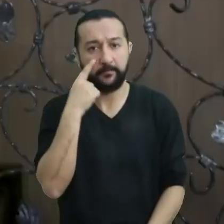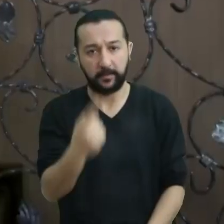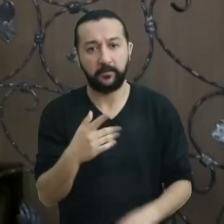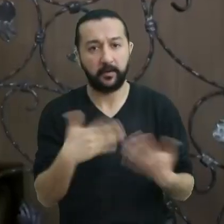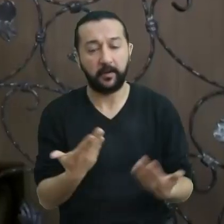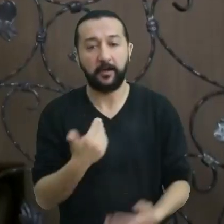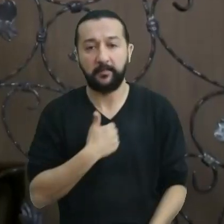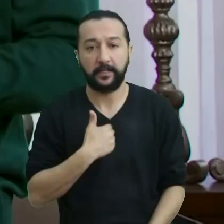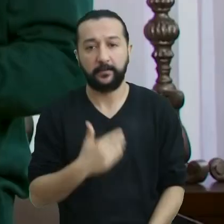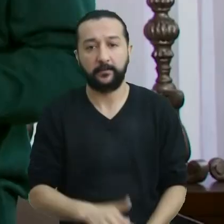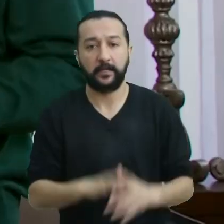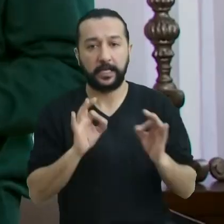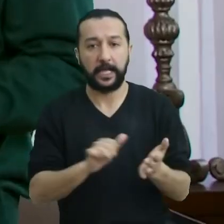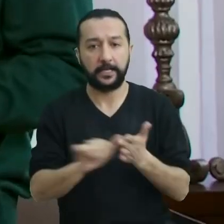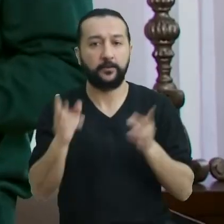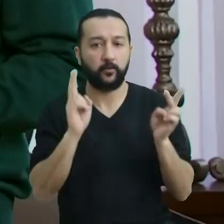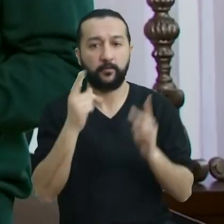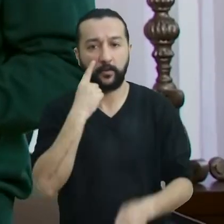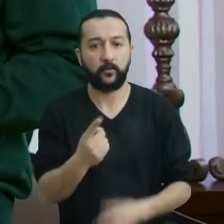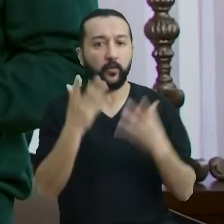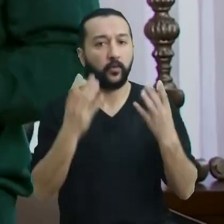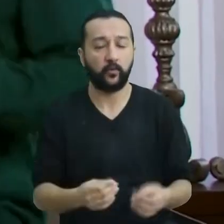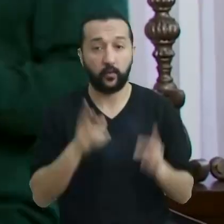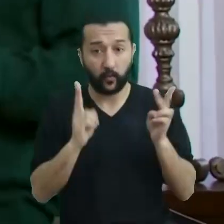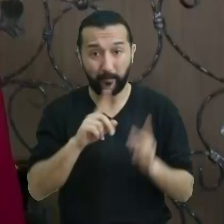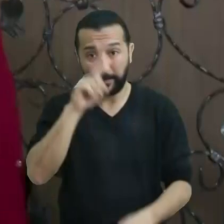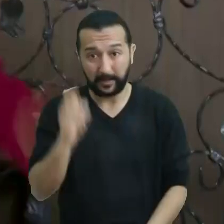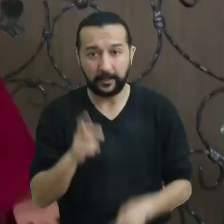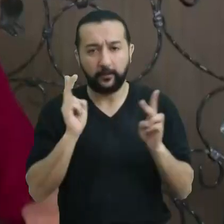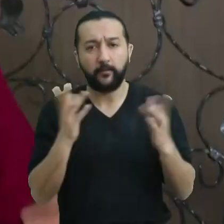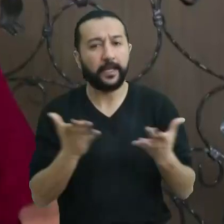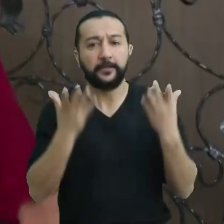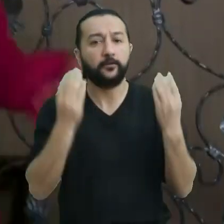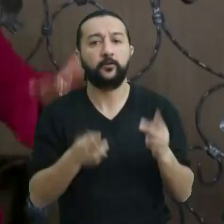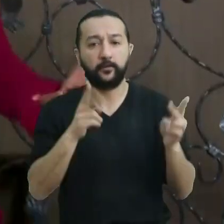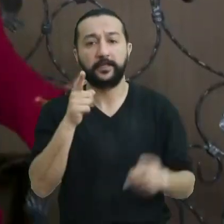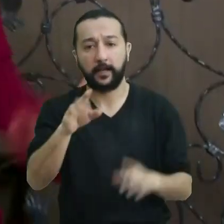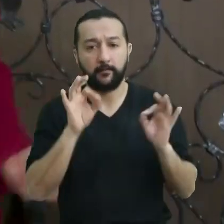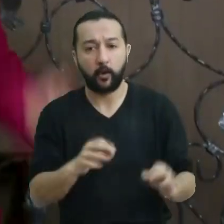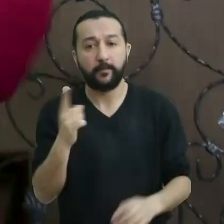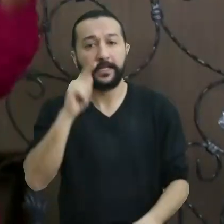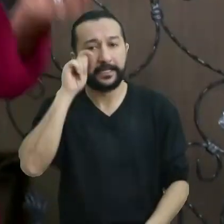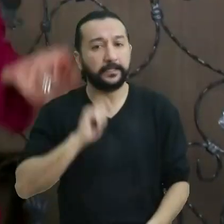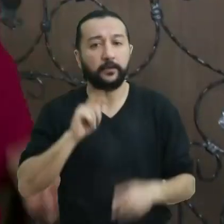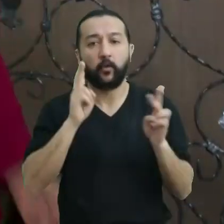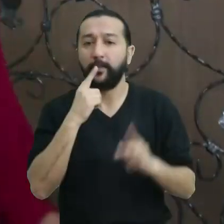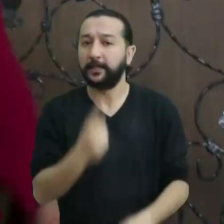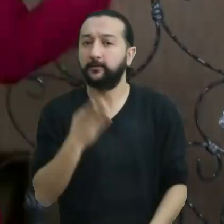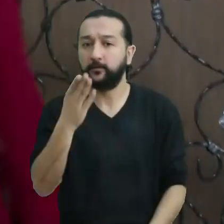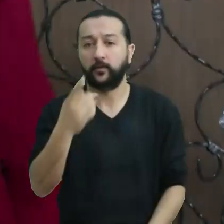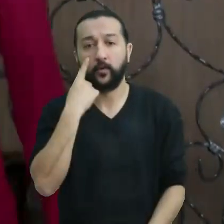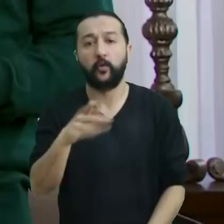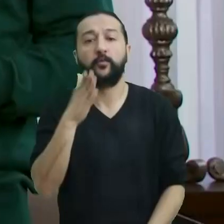bakıyordu ben. Bana her şey normal görünüyor, ne oldu? Normal mi? Nasıl normal ya? Sen böyle bir şey nasıl normal diyebiliyorsun